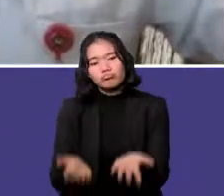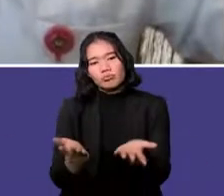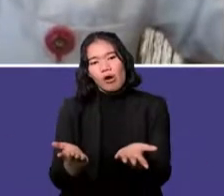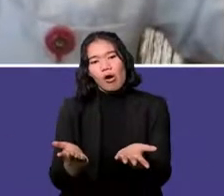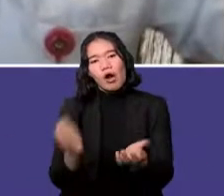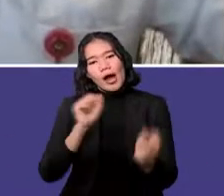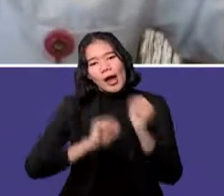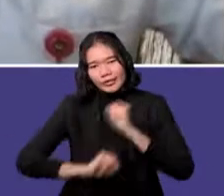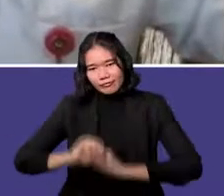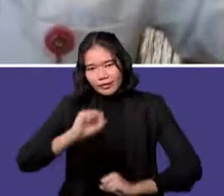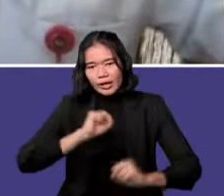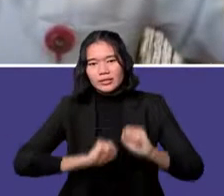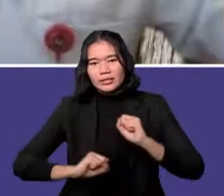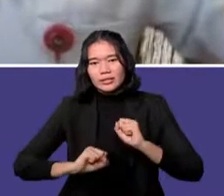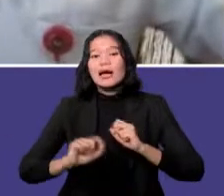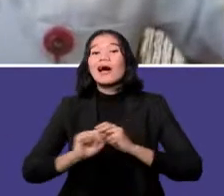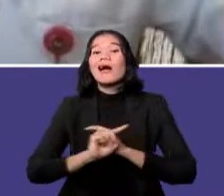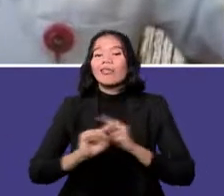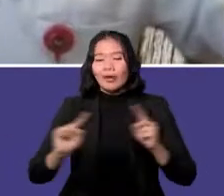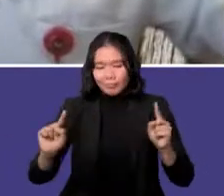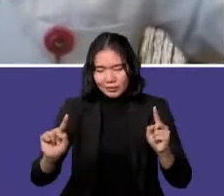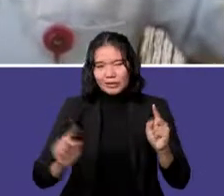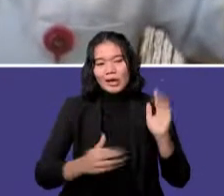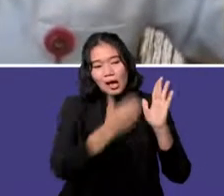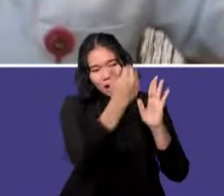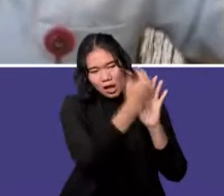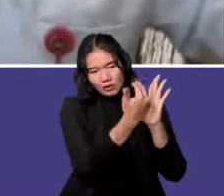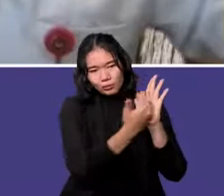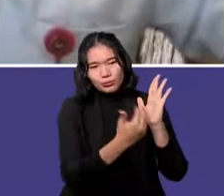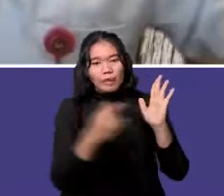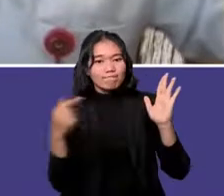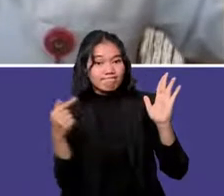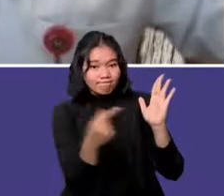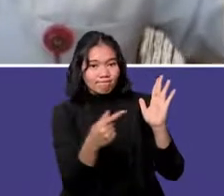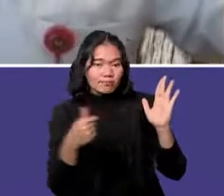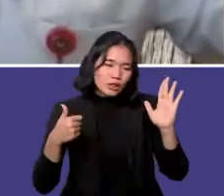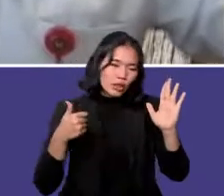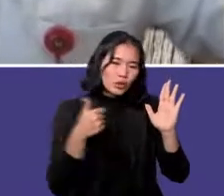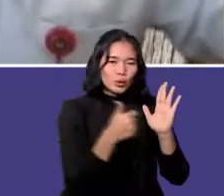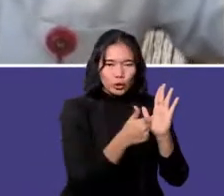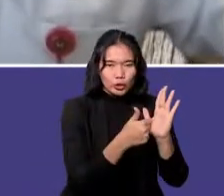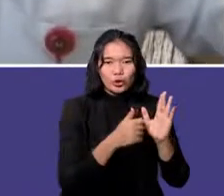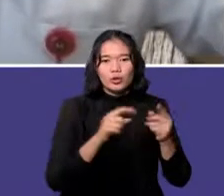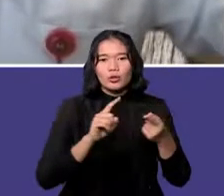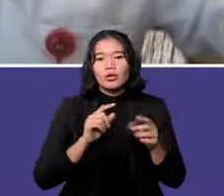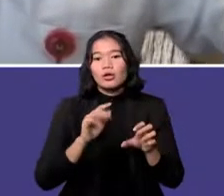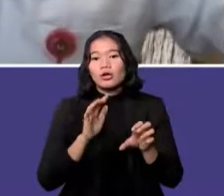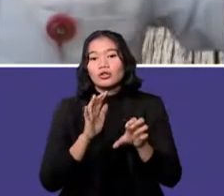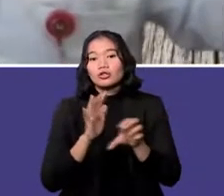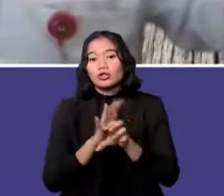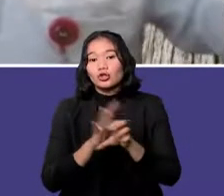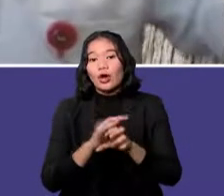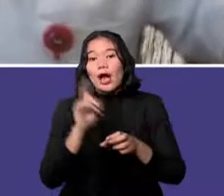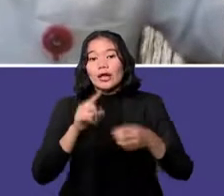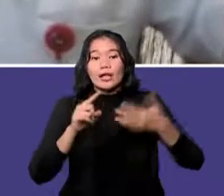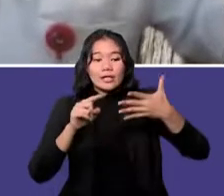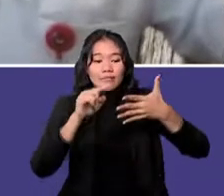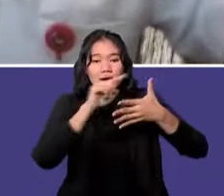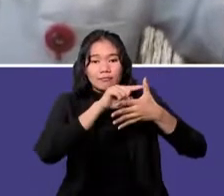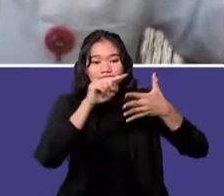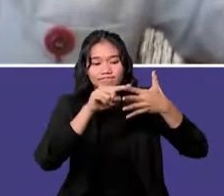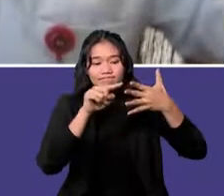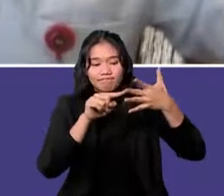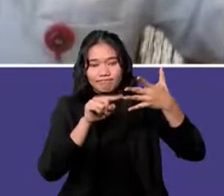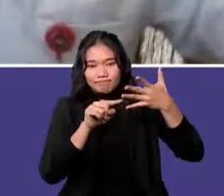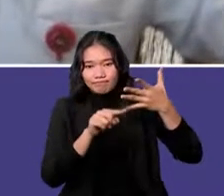melakukan aktivitasnya. Tapi tetap harus mengikuti protokol-protokol. Salah satunya adalah salah limanya nih, misalkan saya kasih contoh